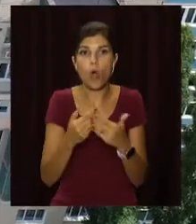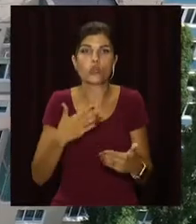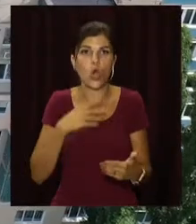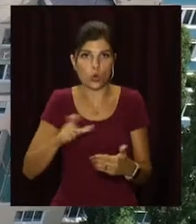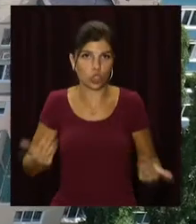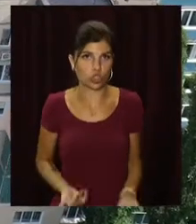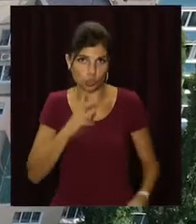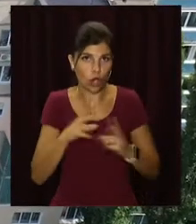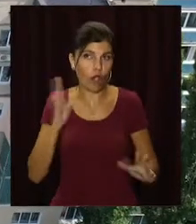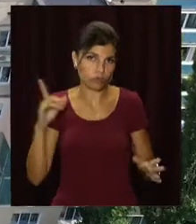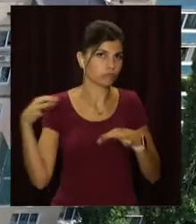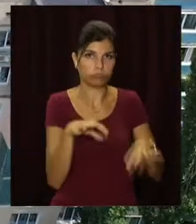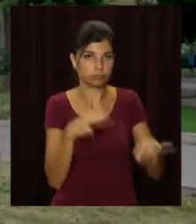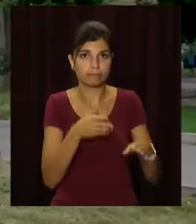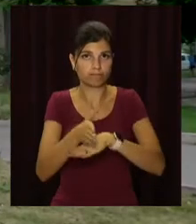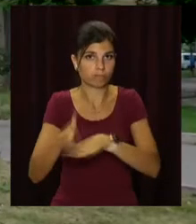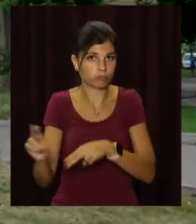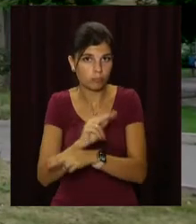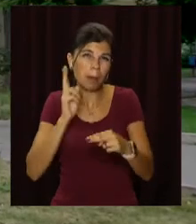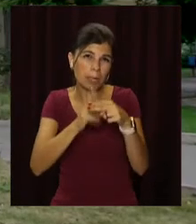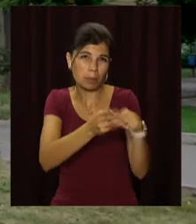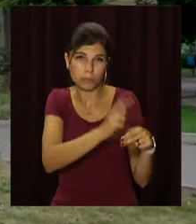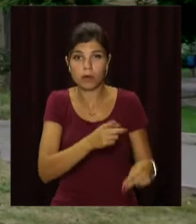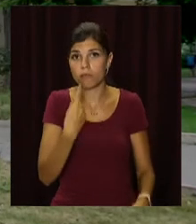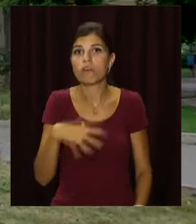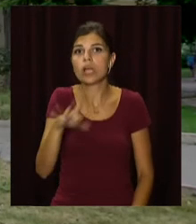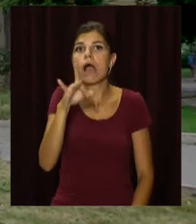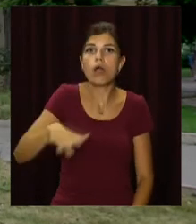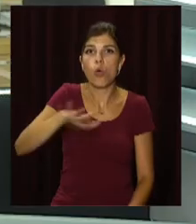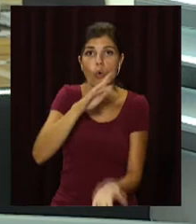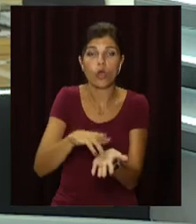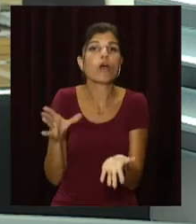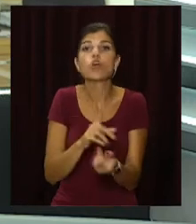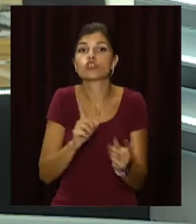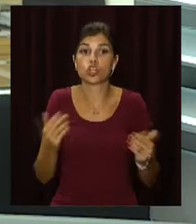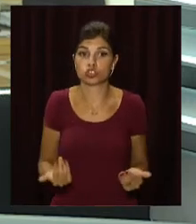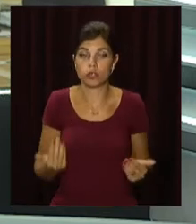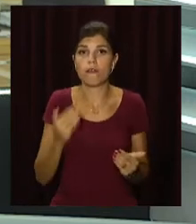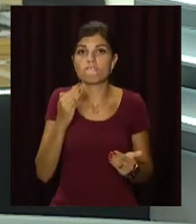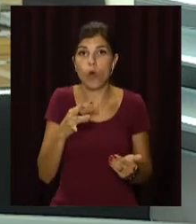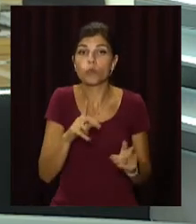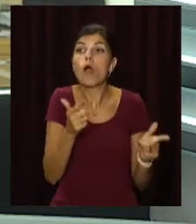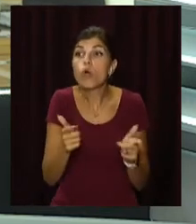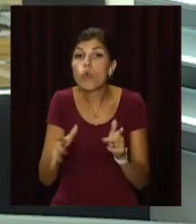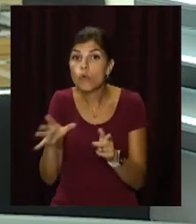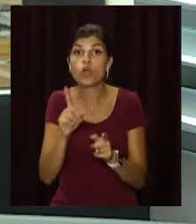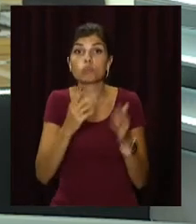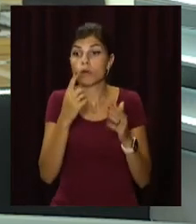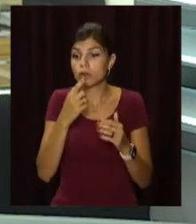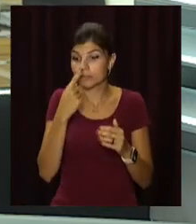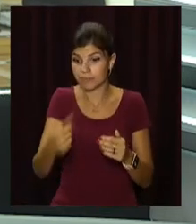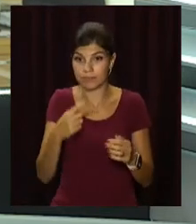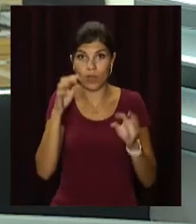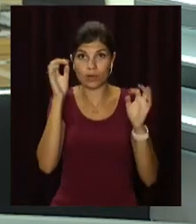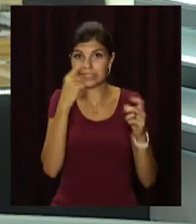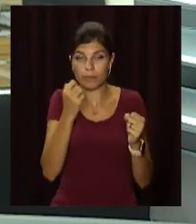Максим Олещенко, Open News, телеканал «Відкритий». Велике футбольне поле, спортивні майданчики